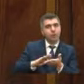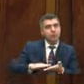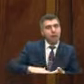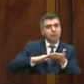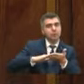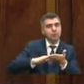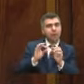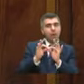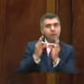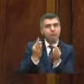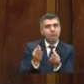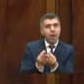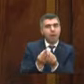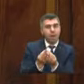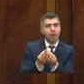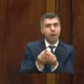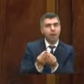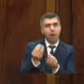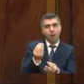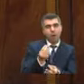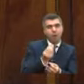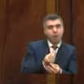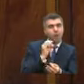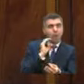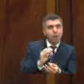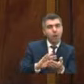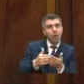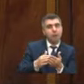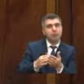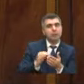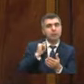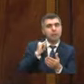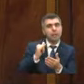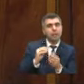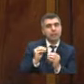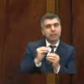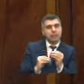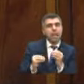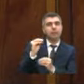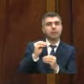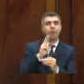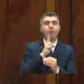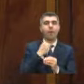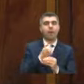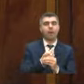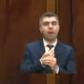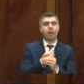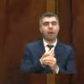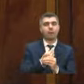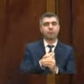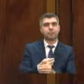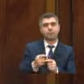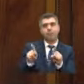الموجهة للتلاميذ كلها والأطفال والتلاميذ كلها تزاد فيها في ظل هذه الحكومة كلها،